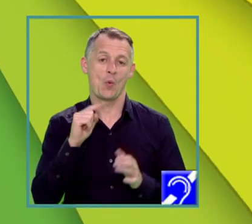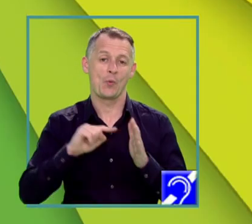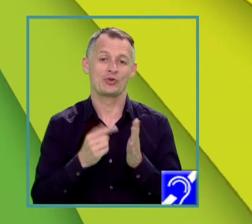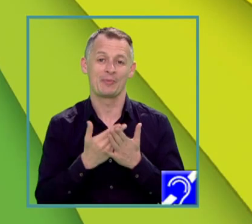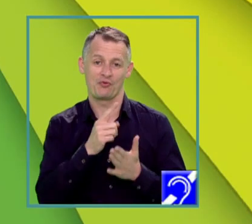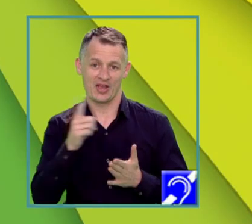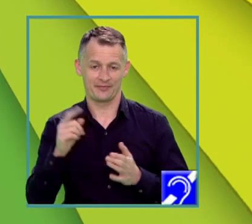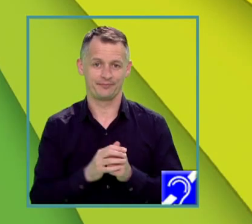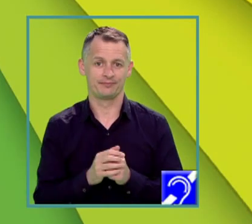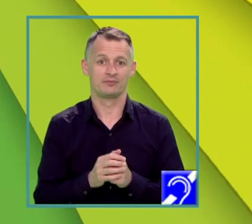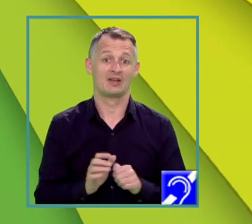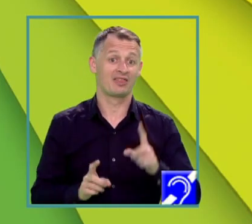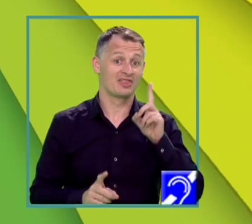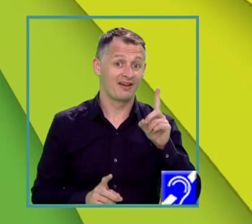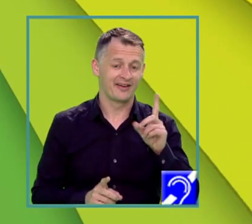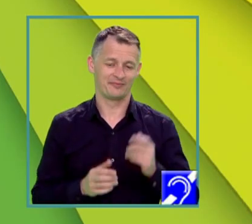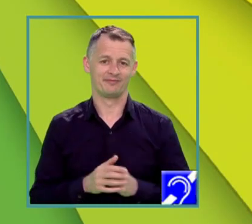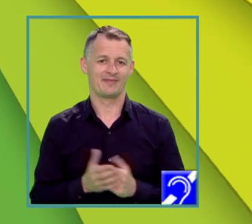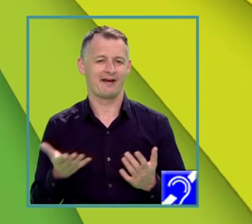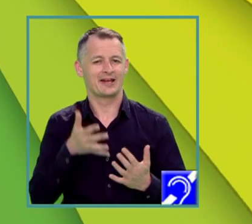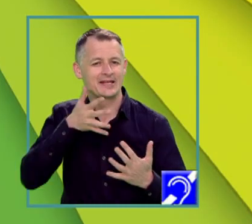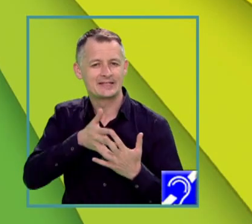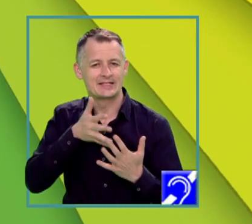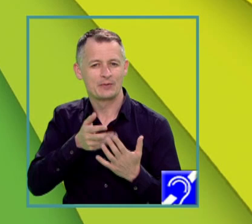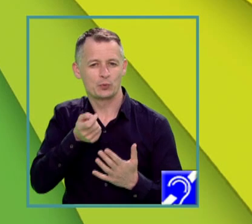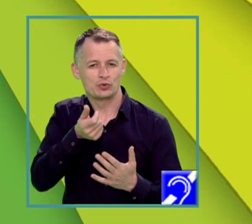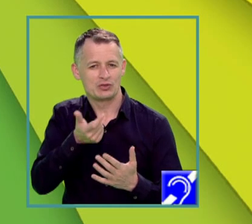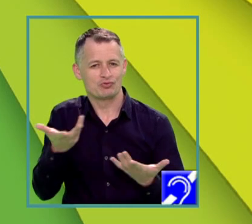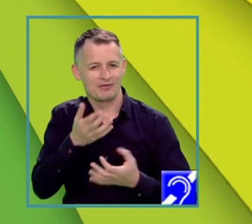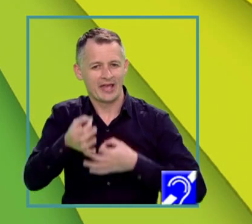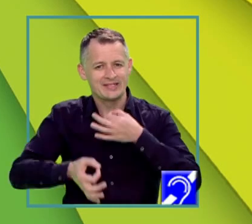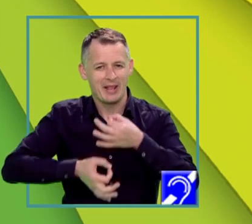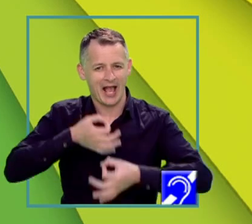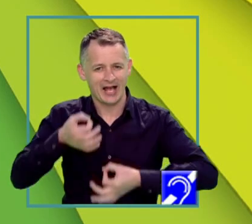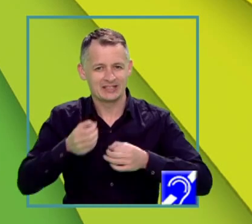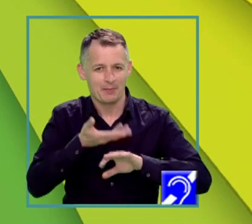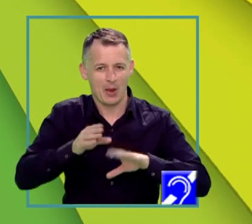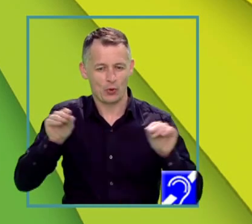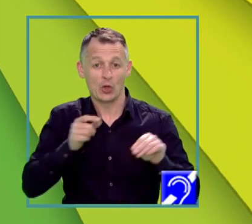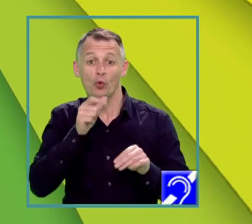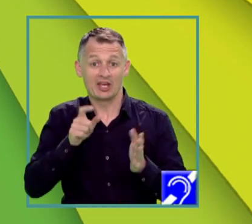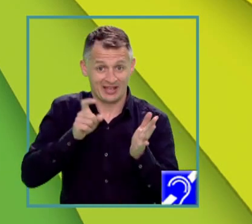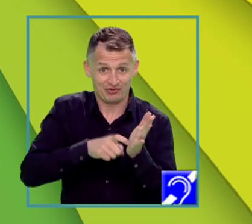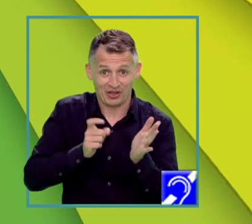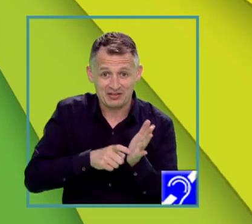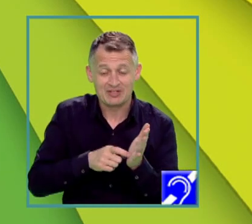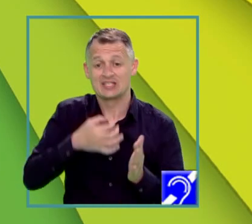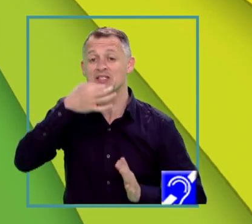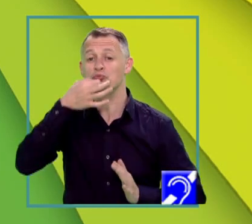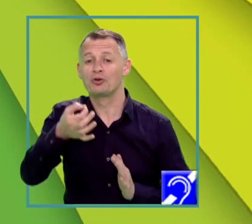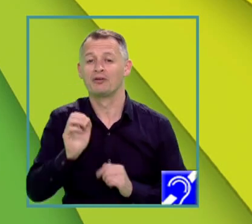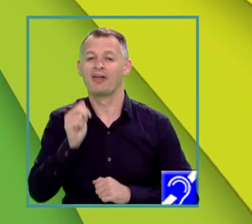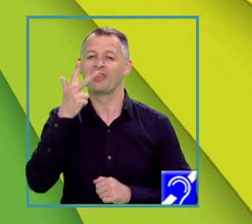punctul de dragii mei la care insistăm puțin cu câteva lămuriri acolo unde vi se cere să precizați